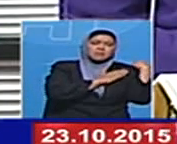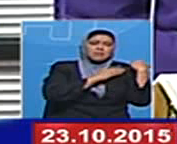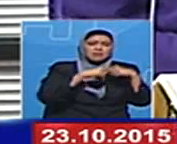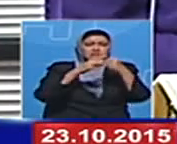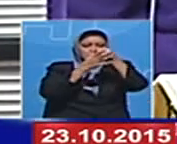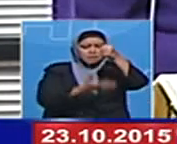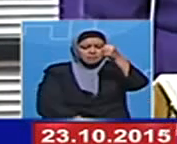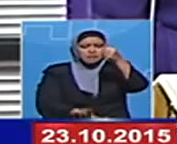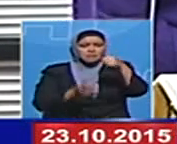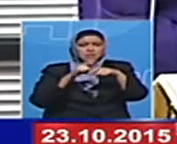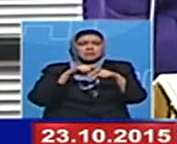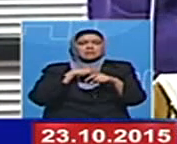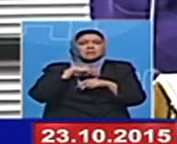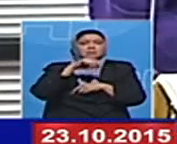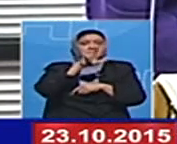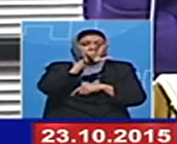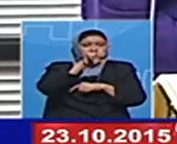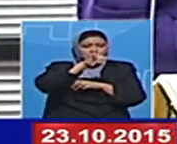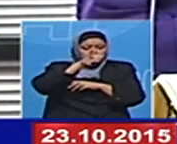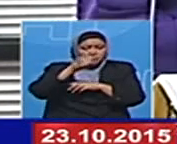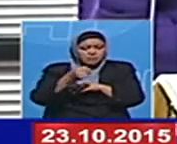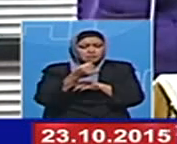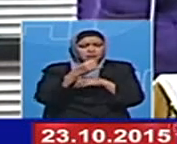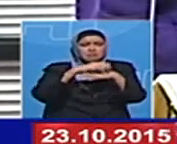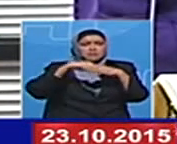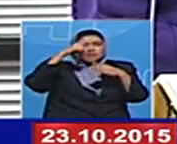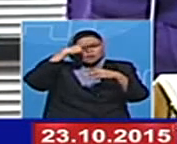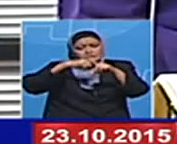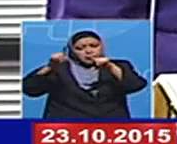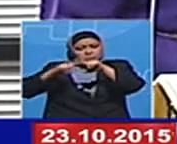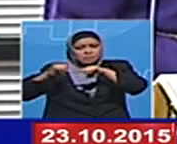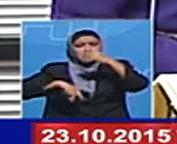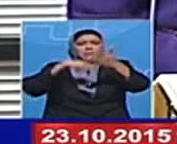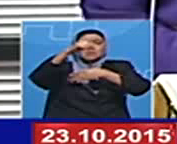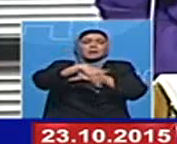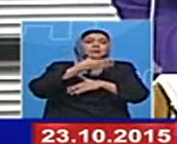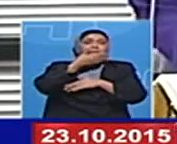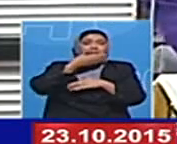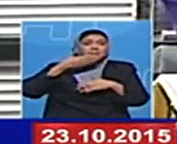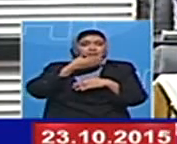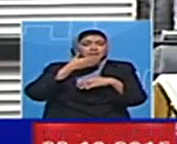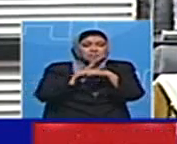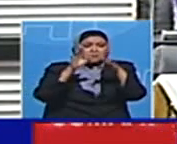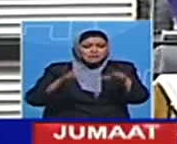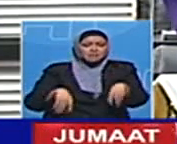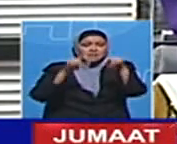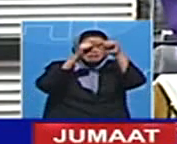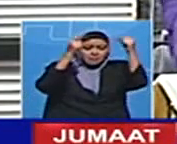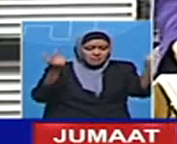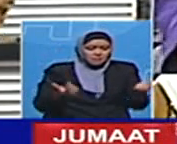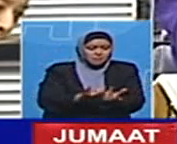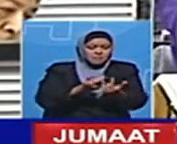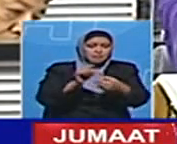kelima r0 juta untuk pelbagai program keusahawanan generasi muda seperti Global entrepreneurship community